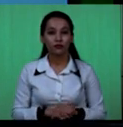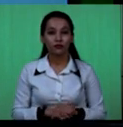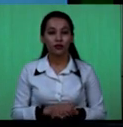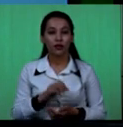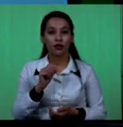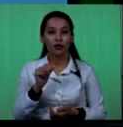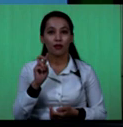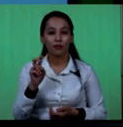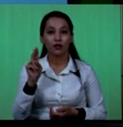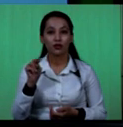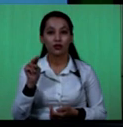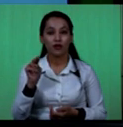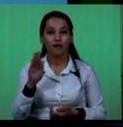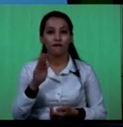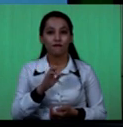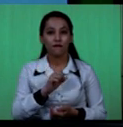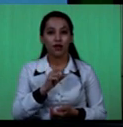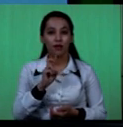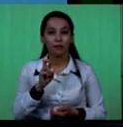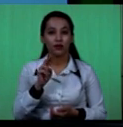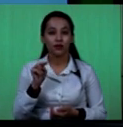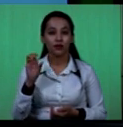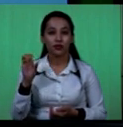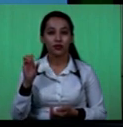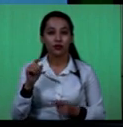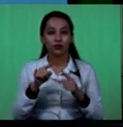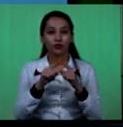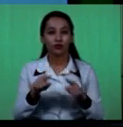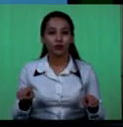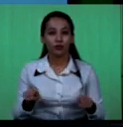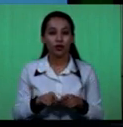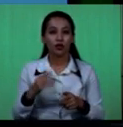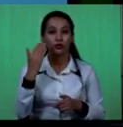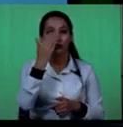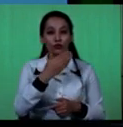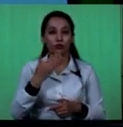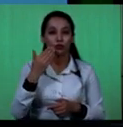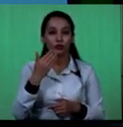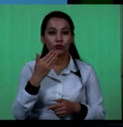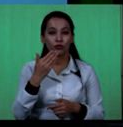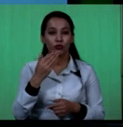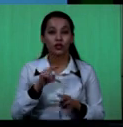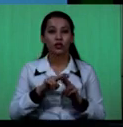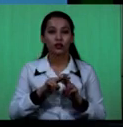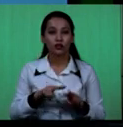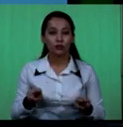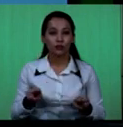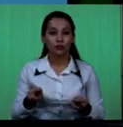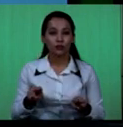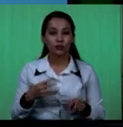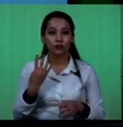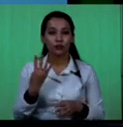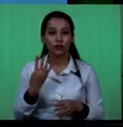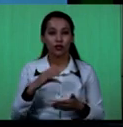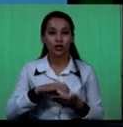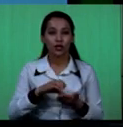A, B, D va B, D, S uchburchaklar yuzlari o'zaro teng bo'lib, 4 ta